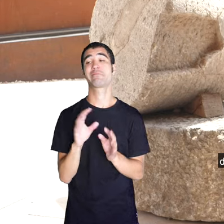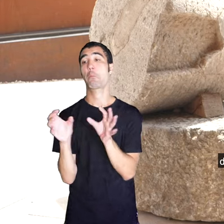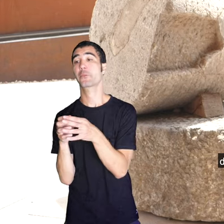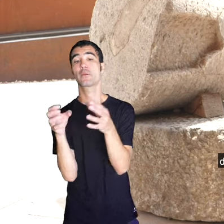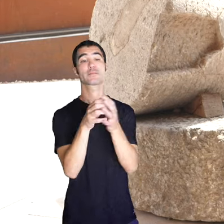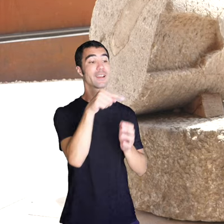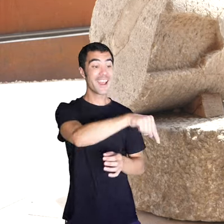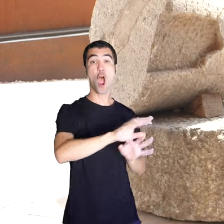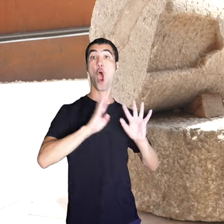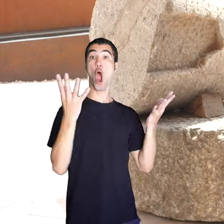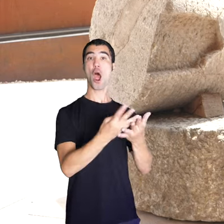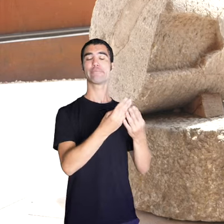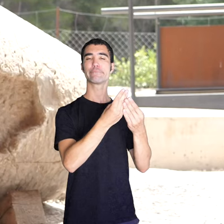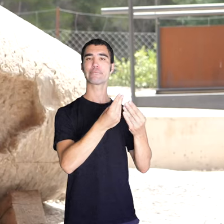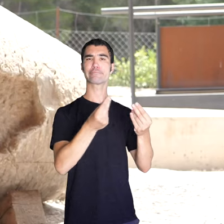desaparèixer. Ara,